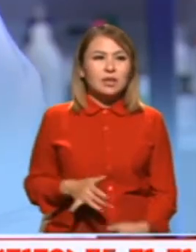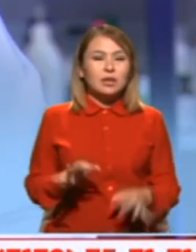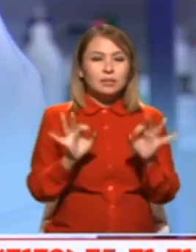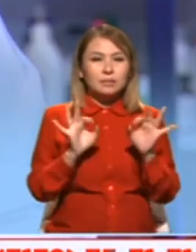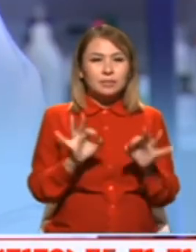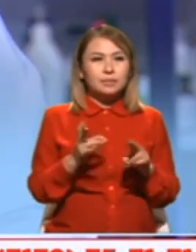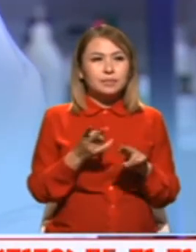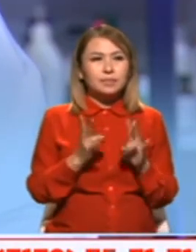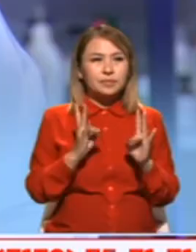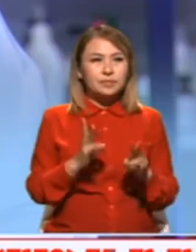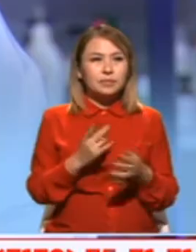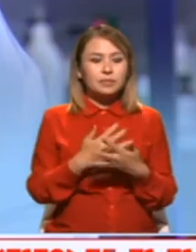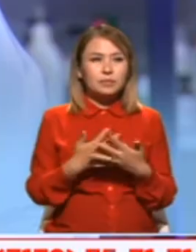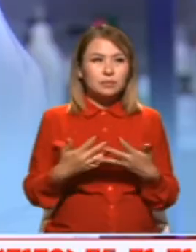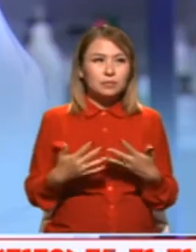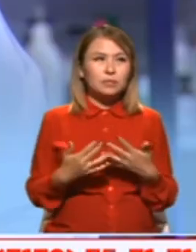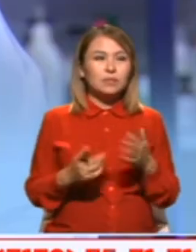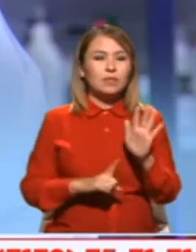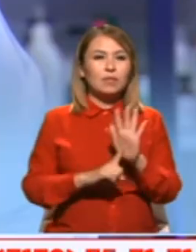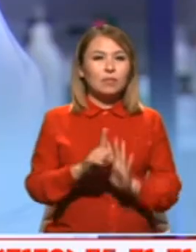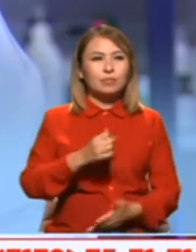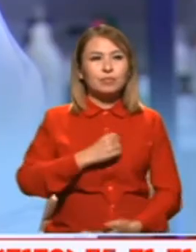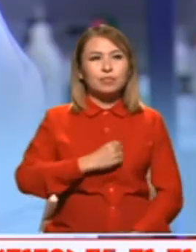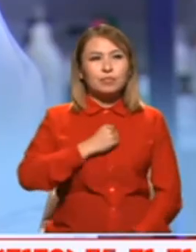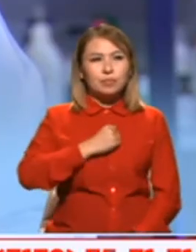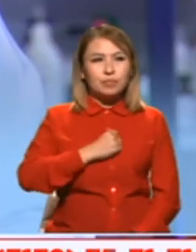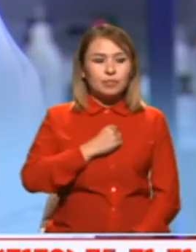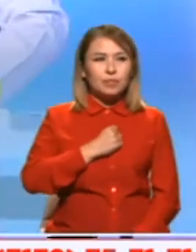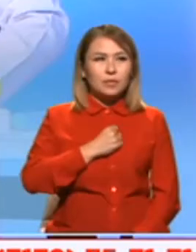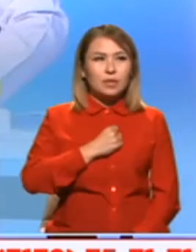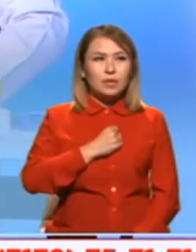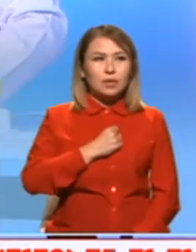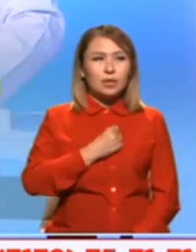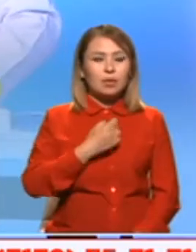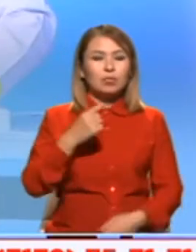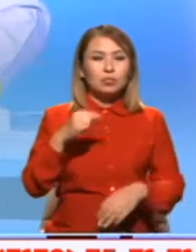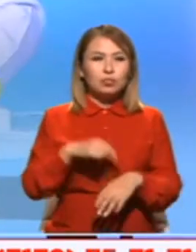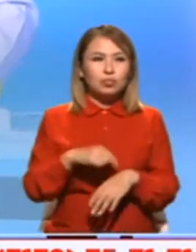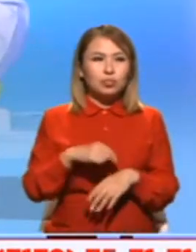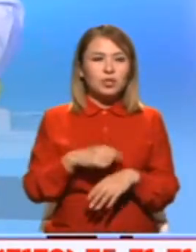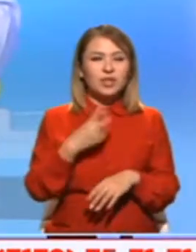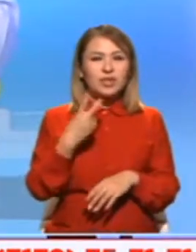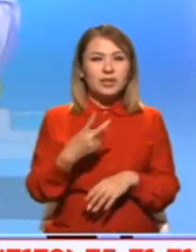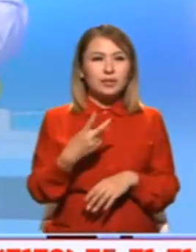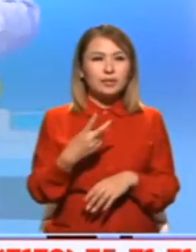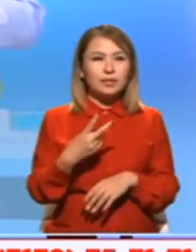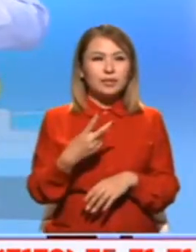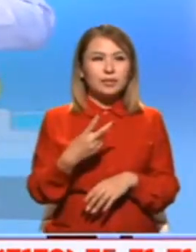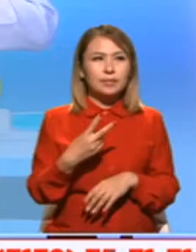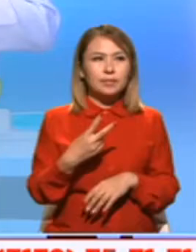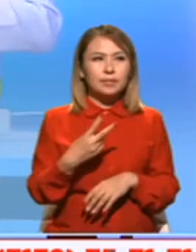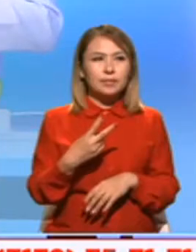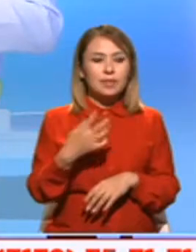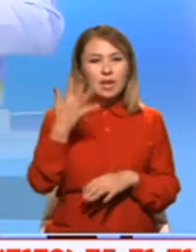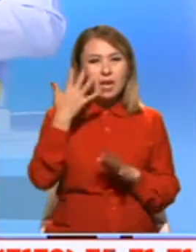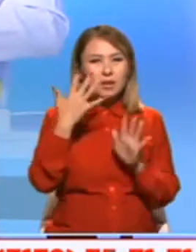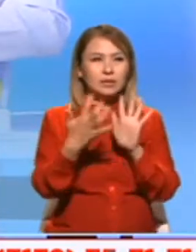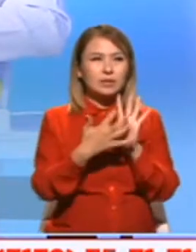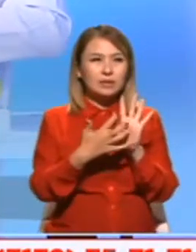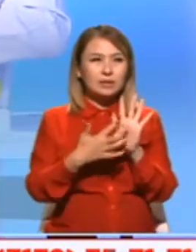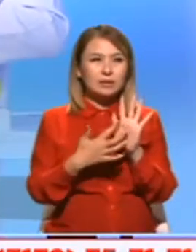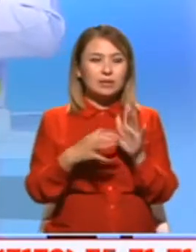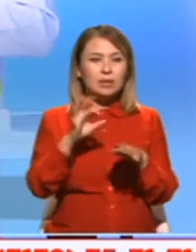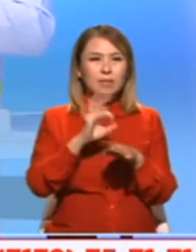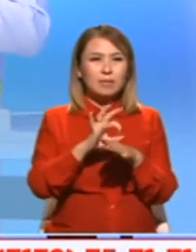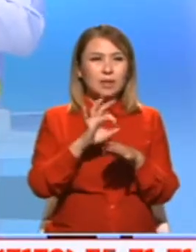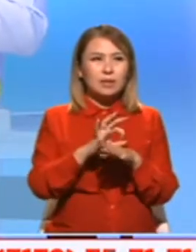басталады бірден су ішкен кезде. Содан кейін жүрегі айнып, жүрегі айныққандай сезім береді. Бұл жерде екі нәрсе бар. Жара кездерінде тітіркену